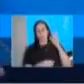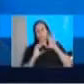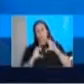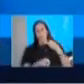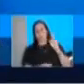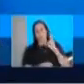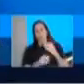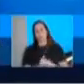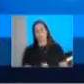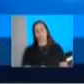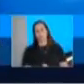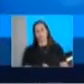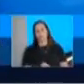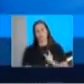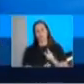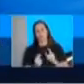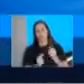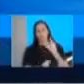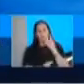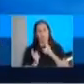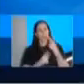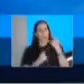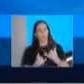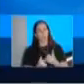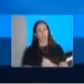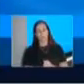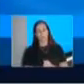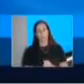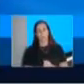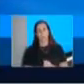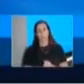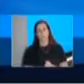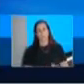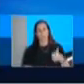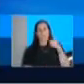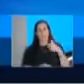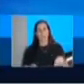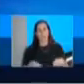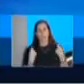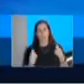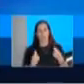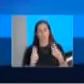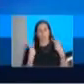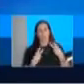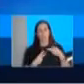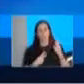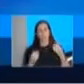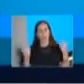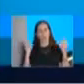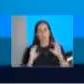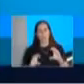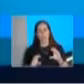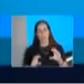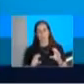כסף. אז אין פה מחשבה. אבל צערי מה שקורה כרגע, ששרי החינוך חשוב להם יותר